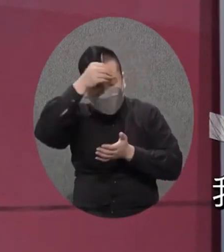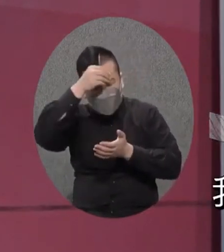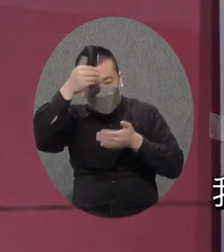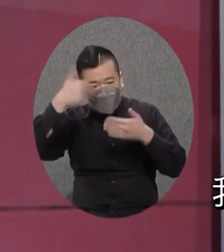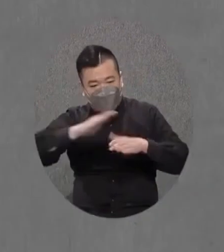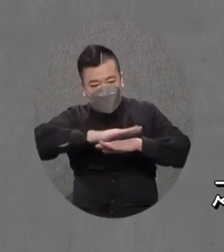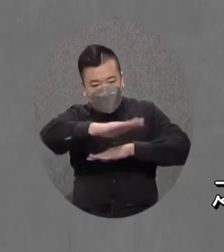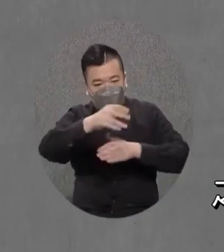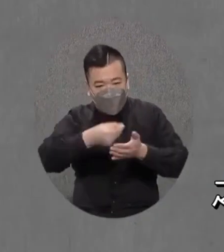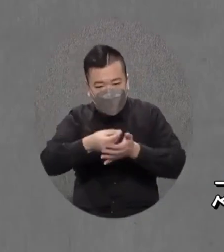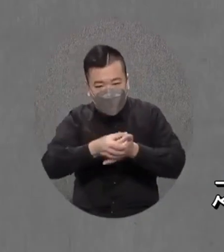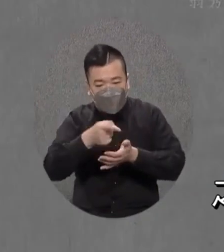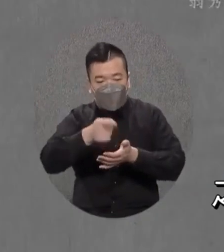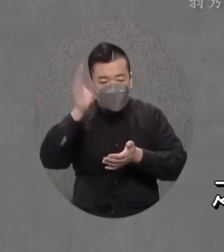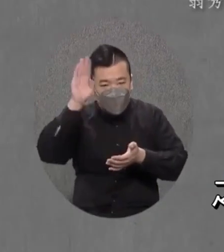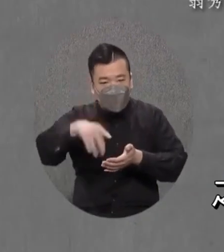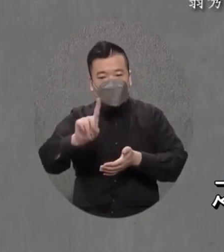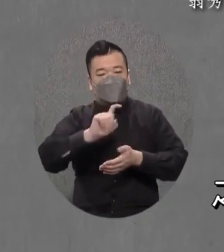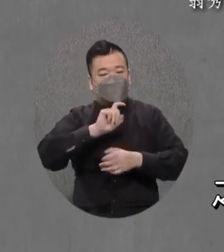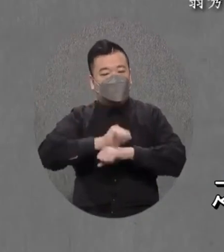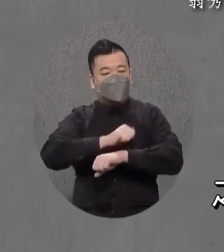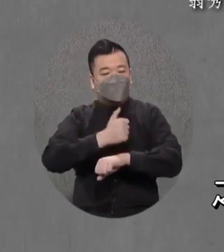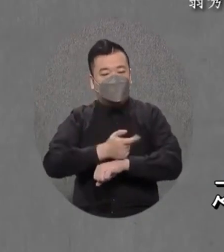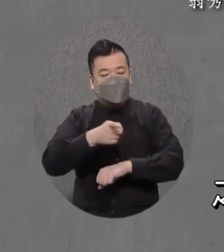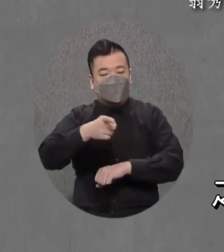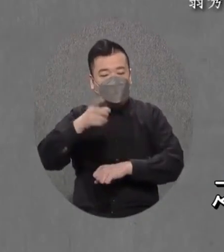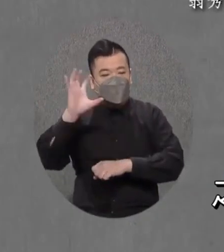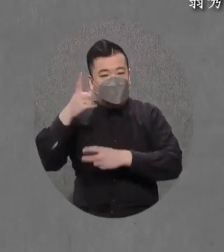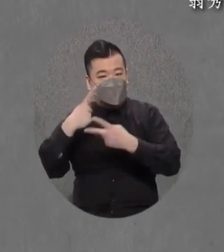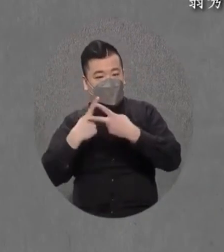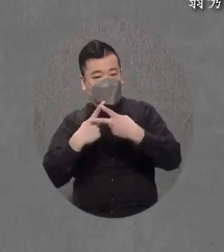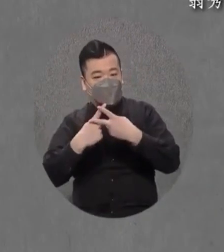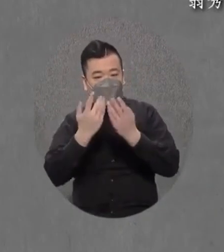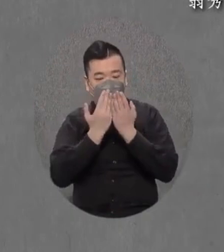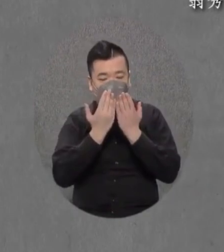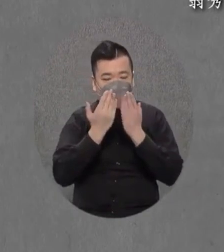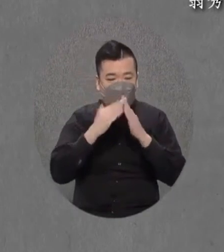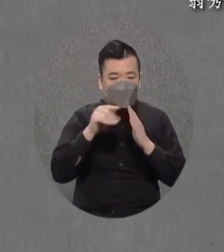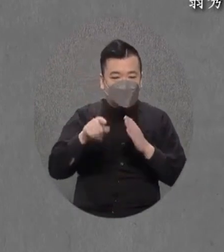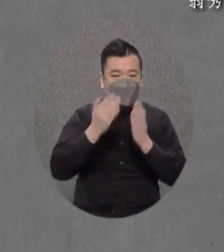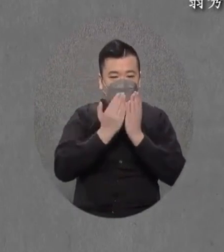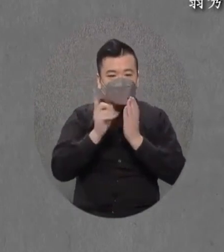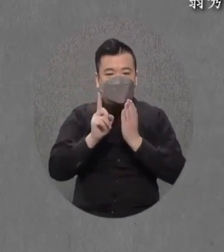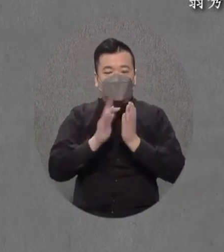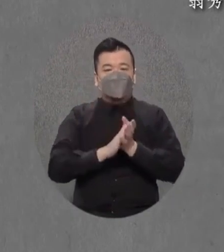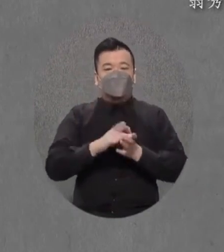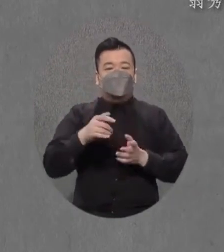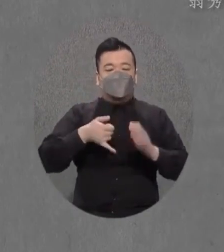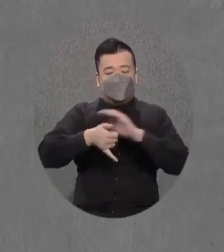版画。但之后我有机会入了当时理工学院有一个课程叫做私印。